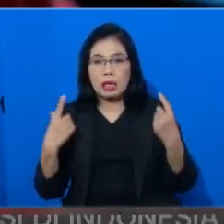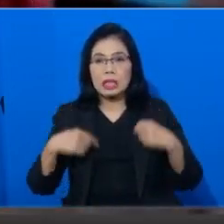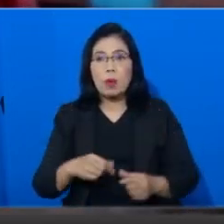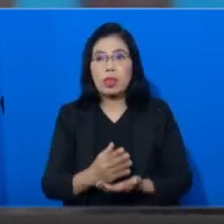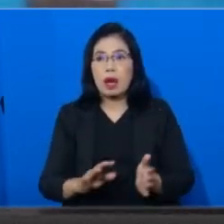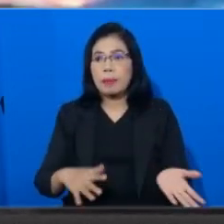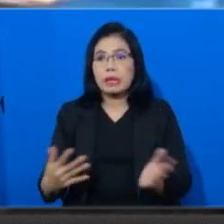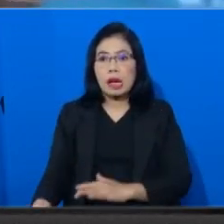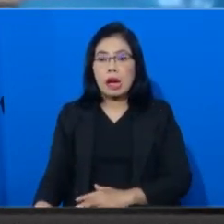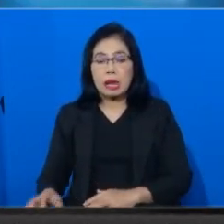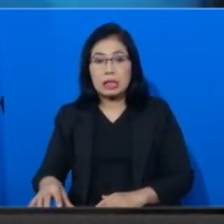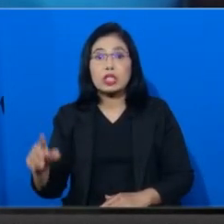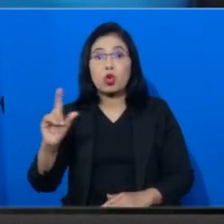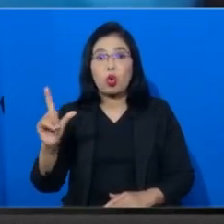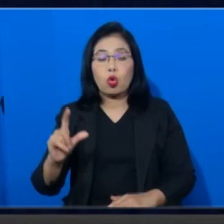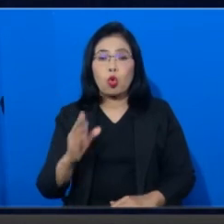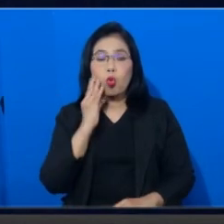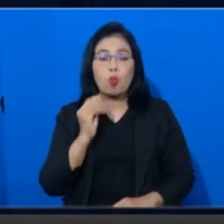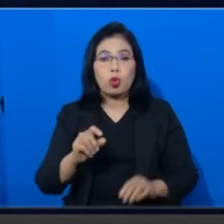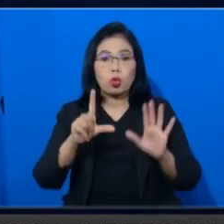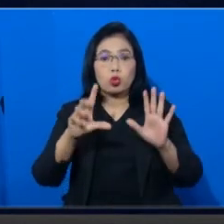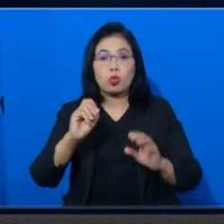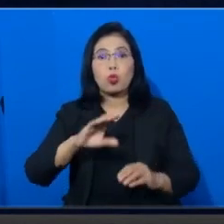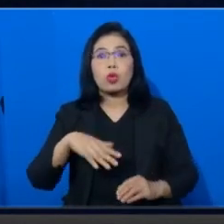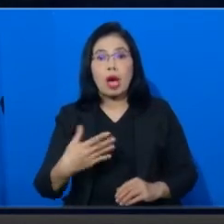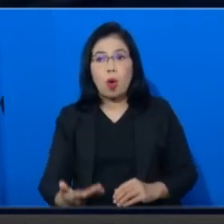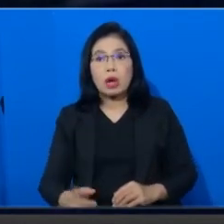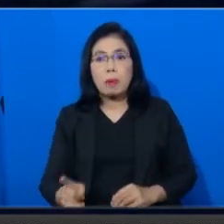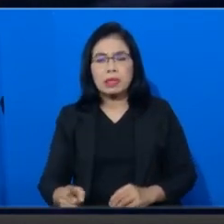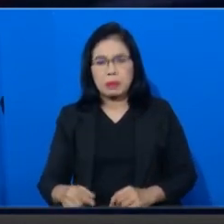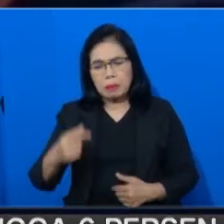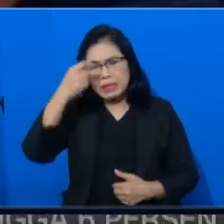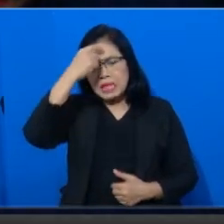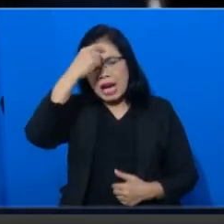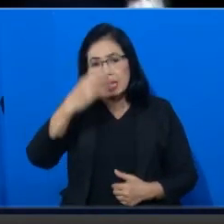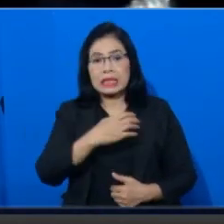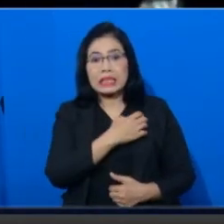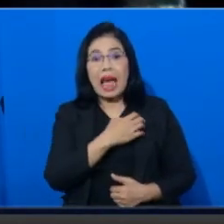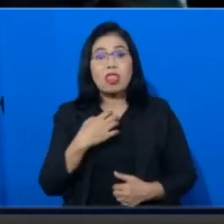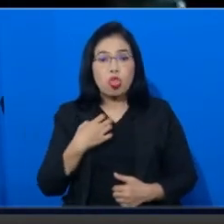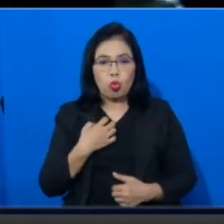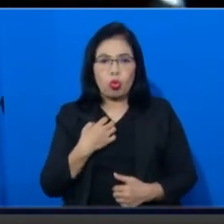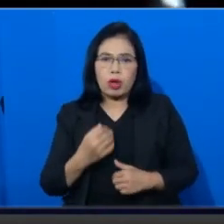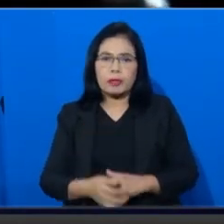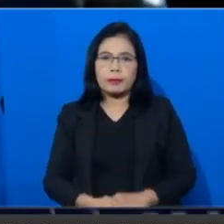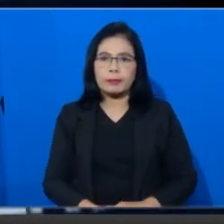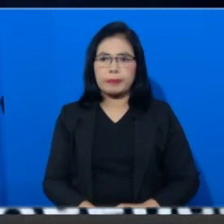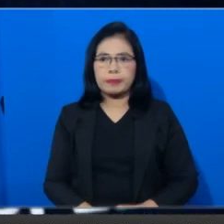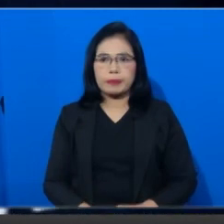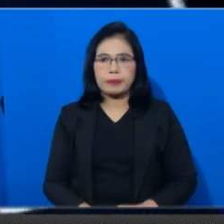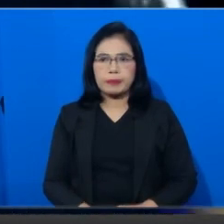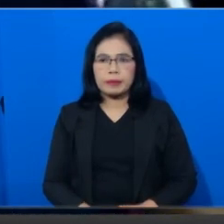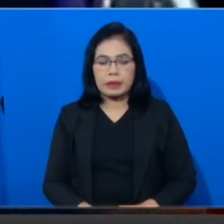sore. Almarhum yang berusia 70 tahun ini meninggal dunia karena sakit jantung. Jenazah Daryono, jemaah calon haji dari